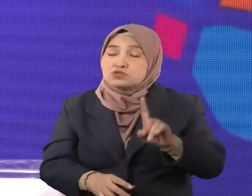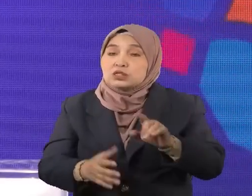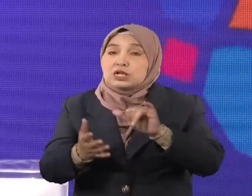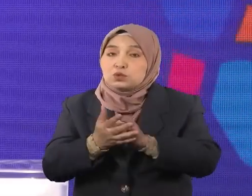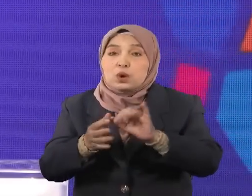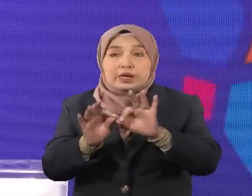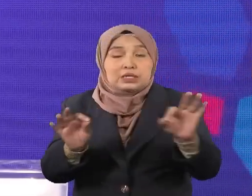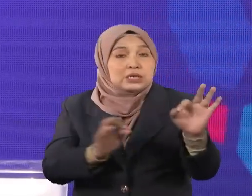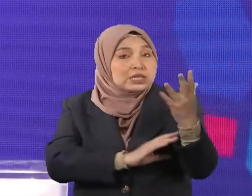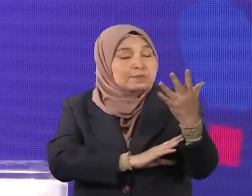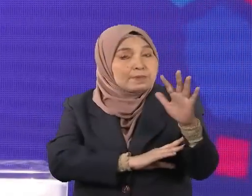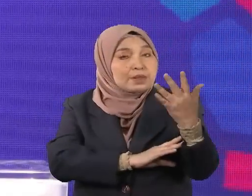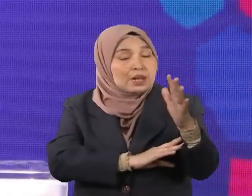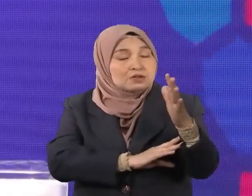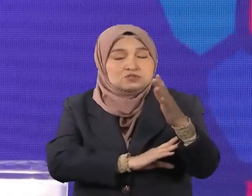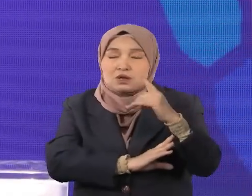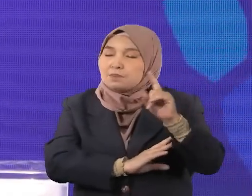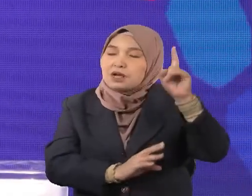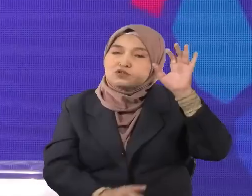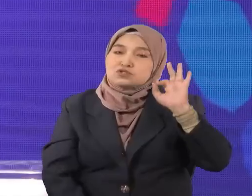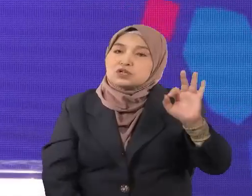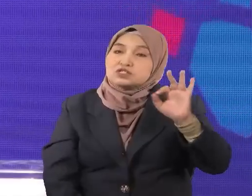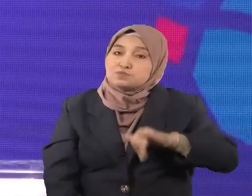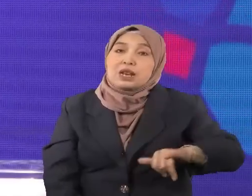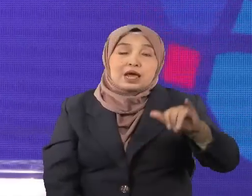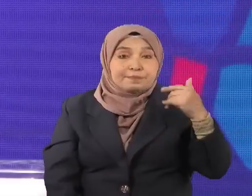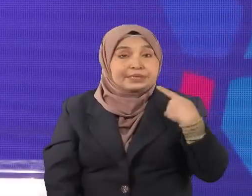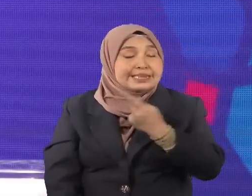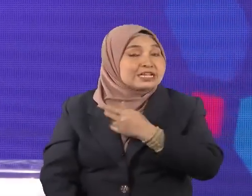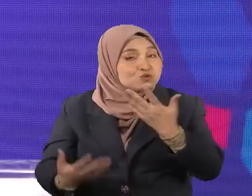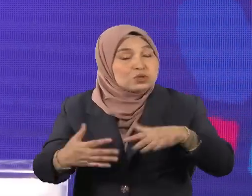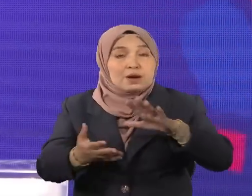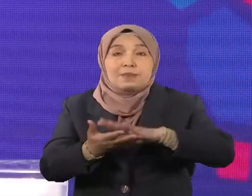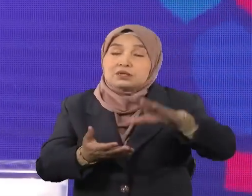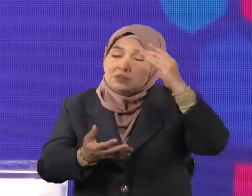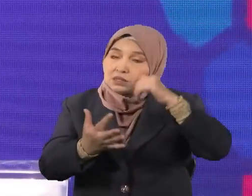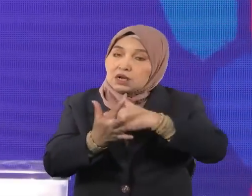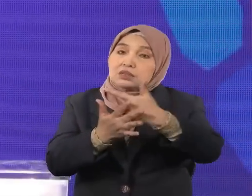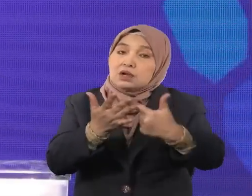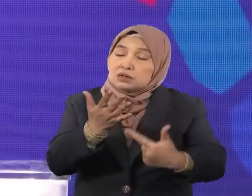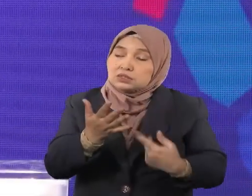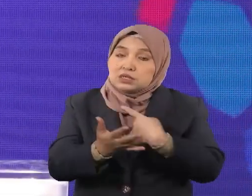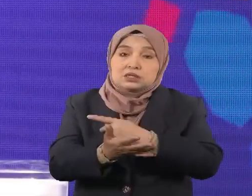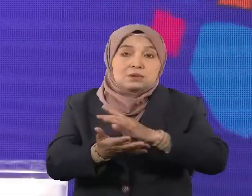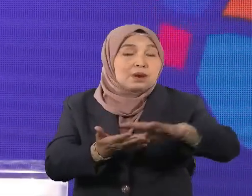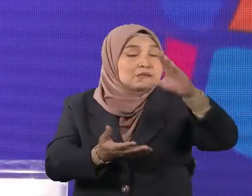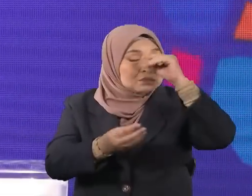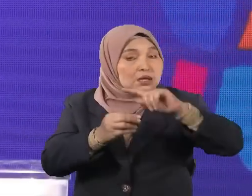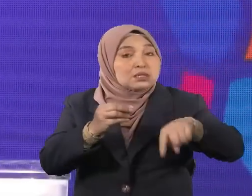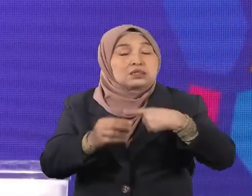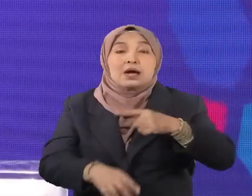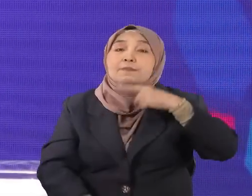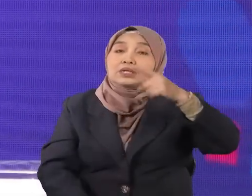yang ke-15. Subhanallah, semalam kita telah belajar, antaranya kita belajar tentang